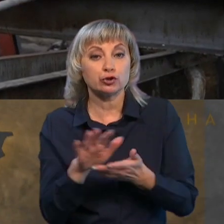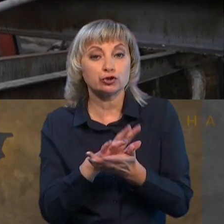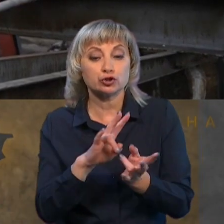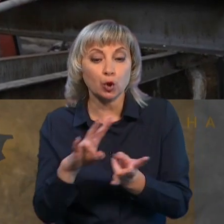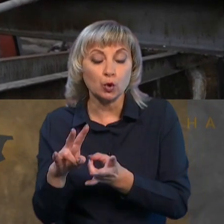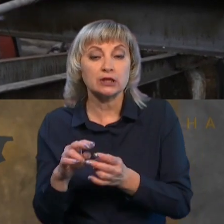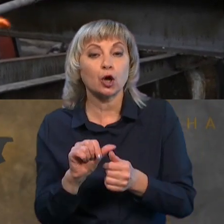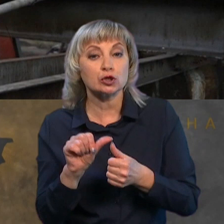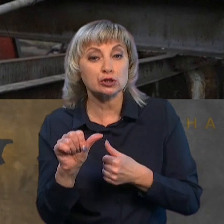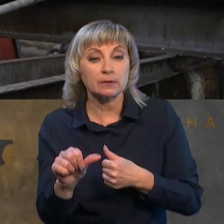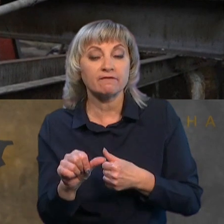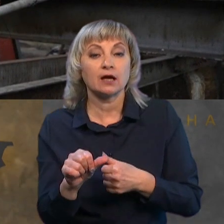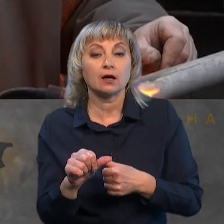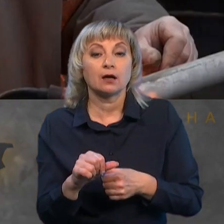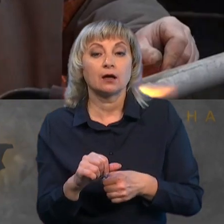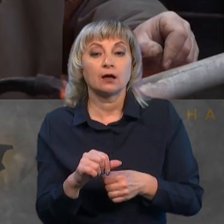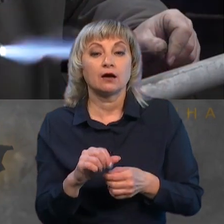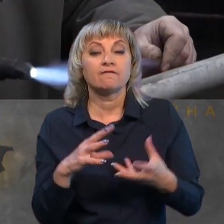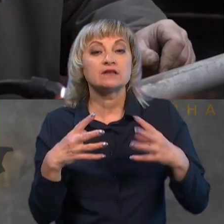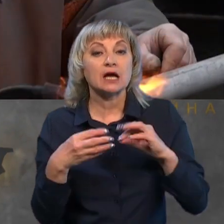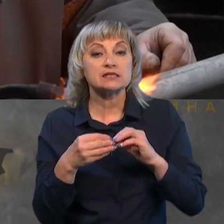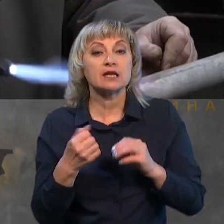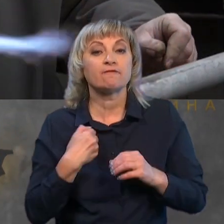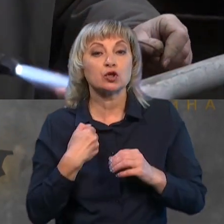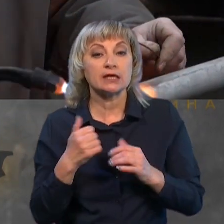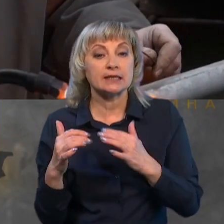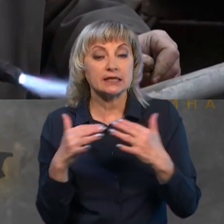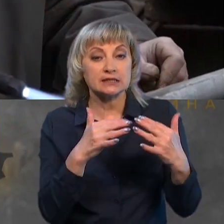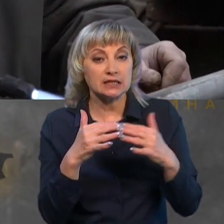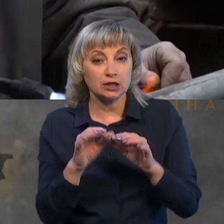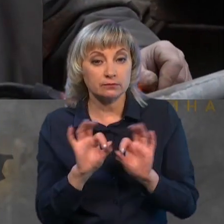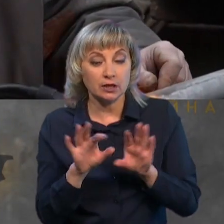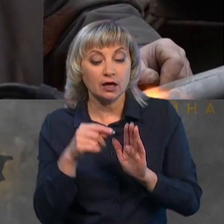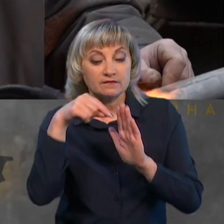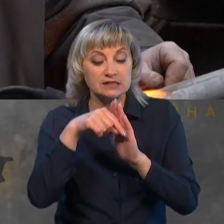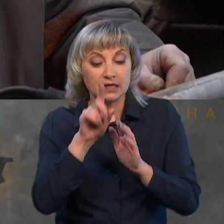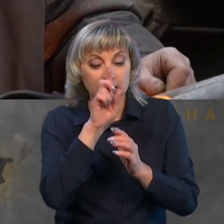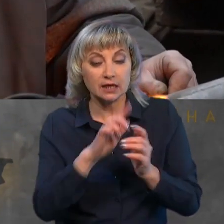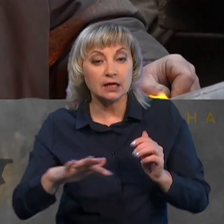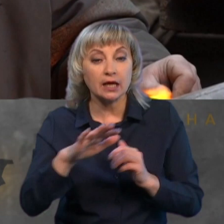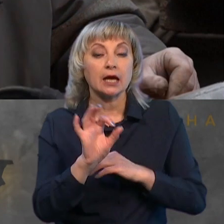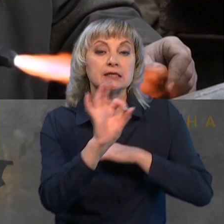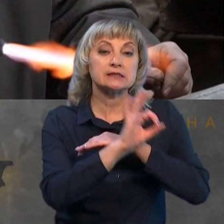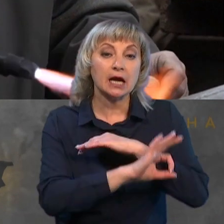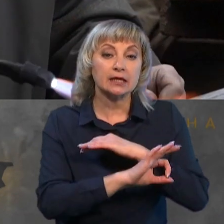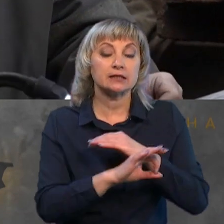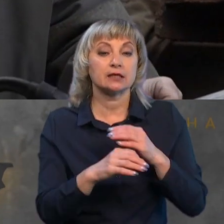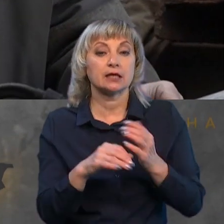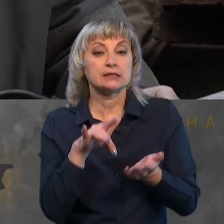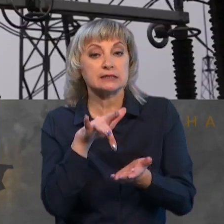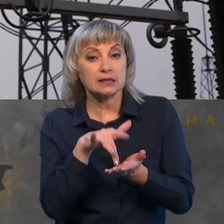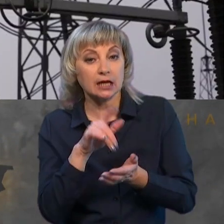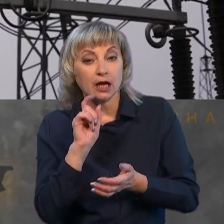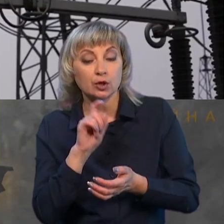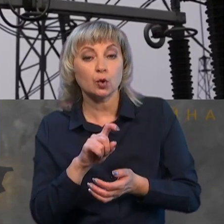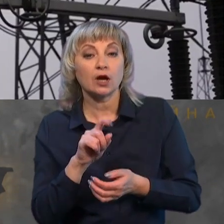особливої. Власне, до воєнних дій в першу чергу мова йде. Тобто всередині країни, там от на Західній Україні, наприклад, там Центральній Україні,